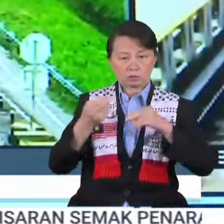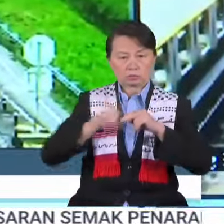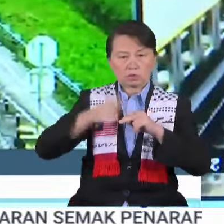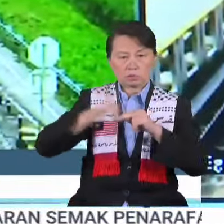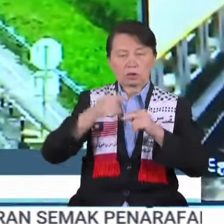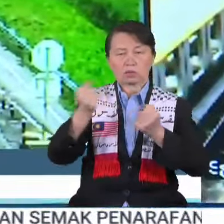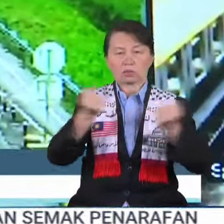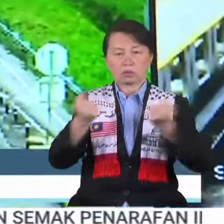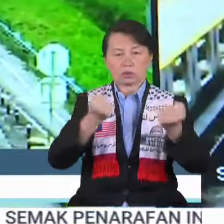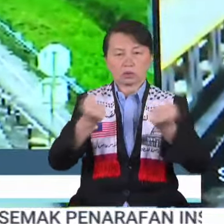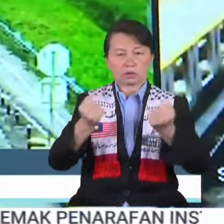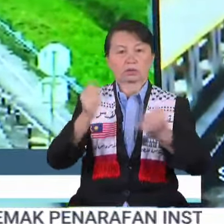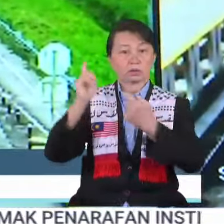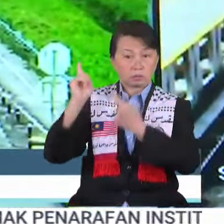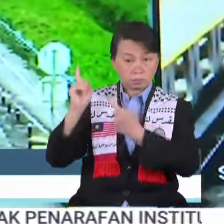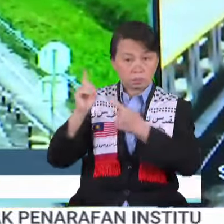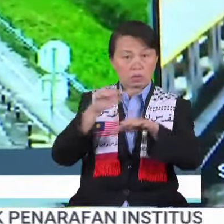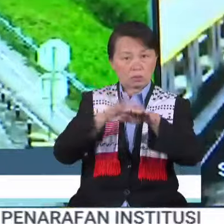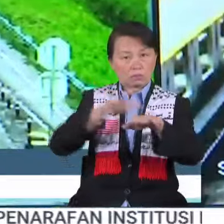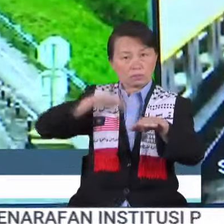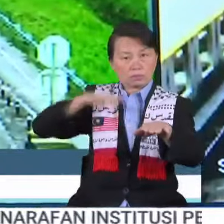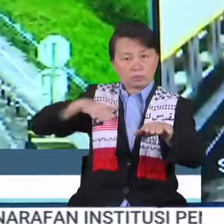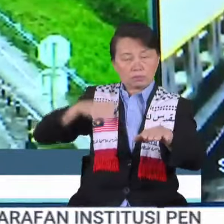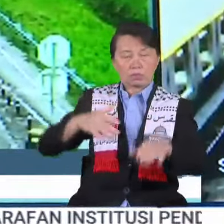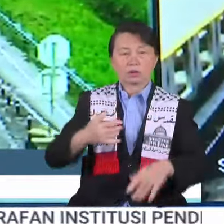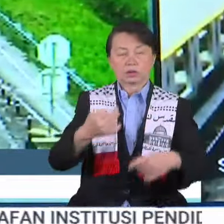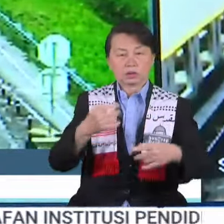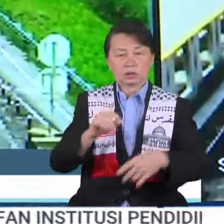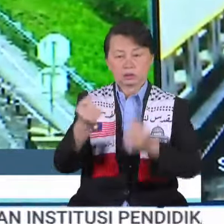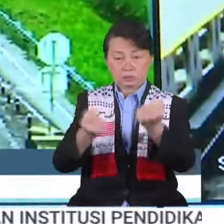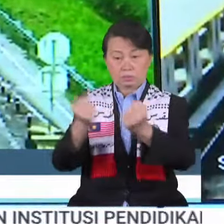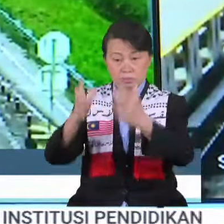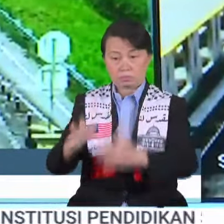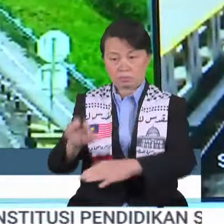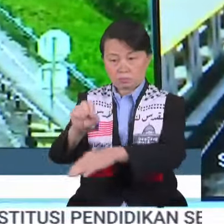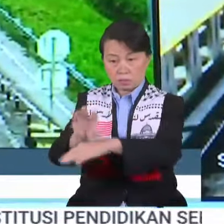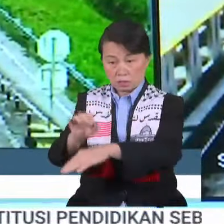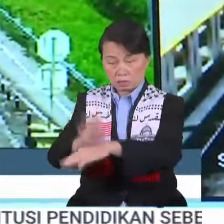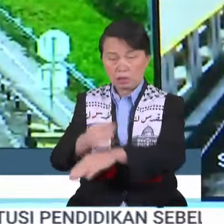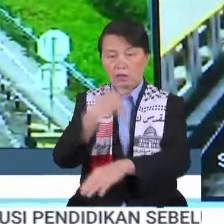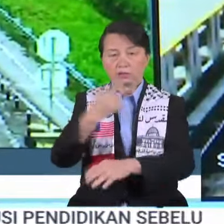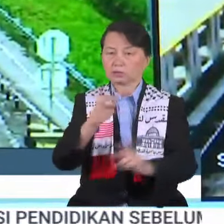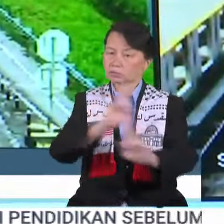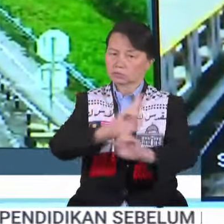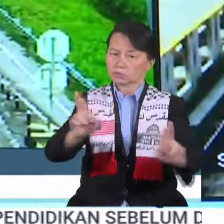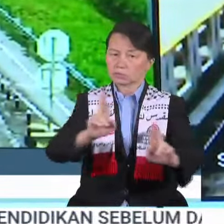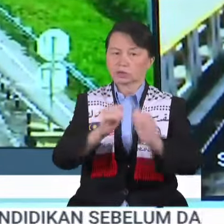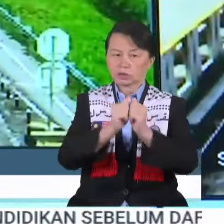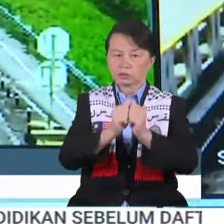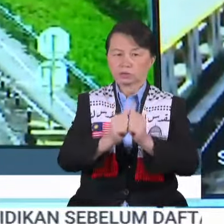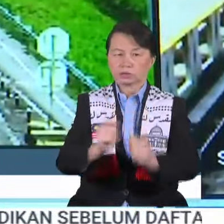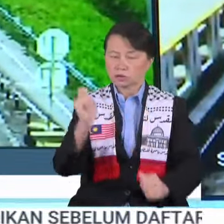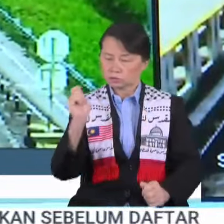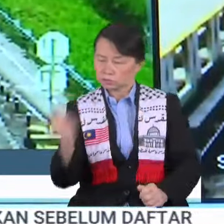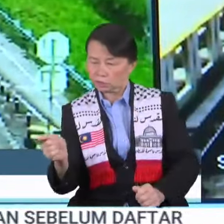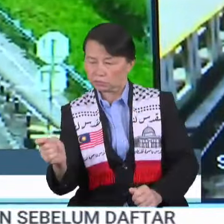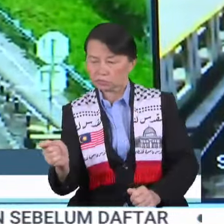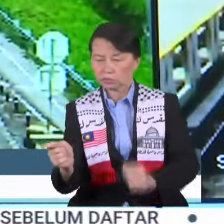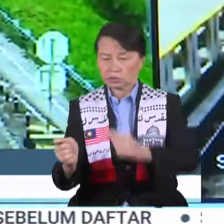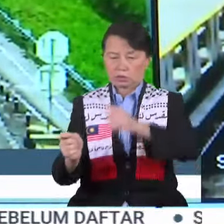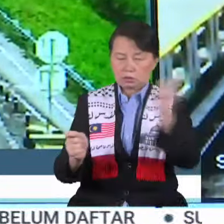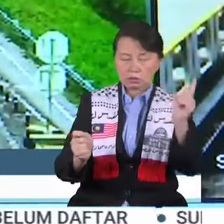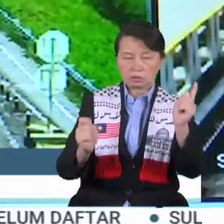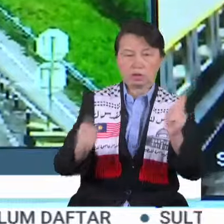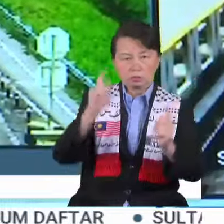pertambahan kenderaan di sini, dan nasihatkan pengguna Lebuh Raya supaya sentiasa bersiap sedia bersama touch and go anda, baki